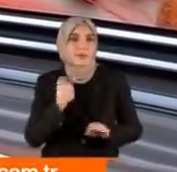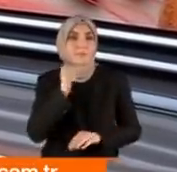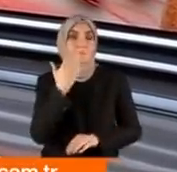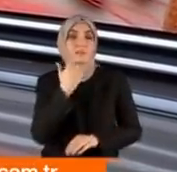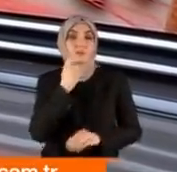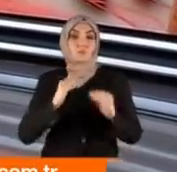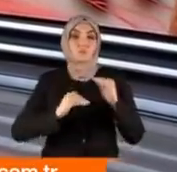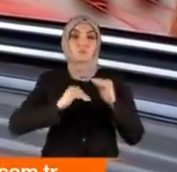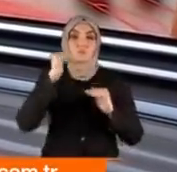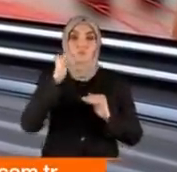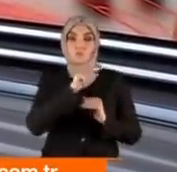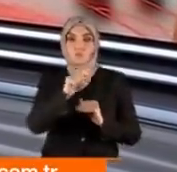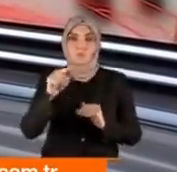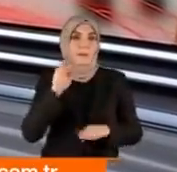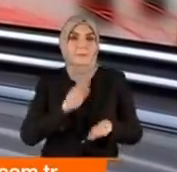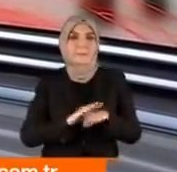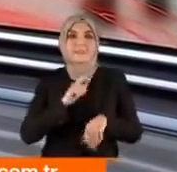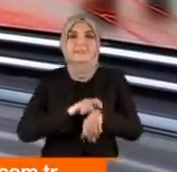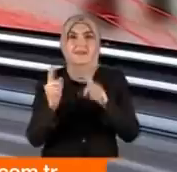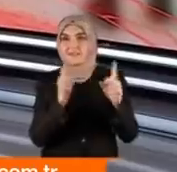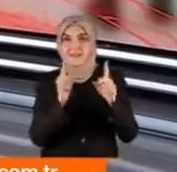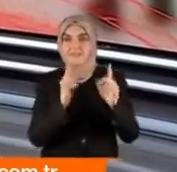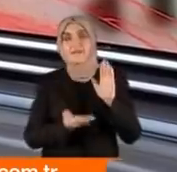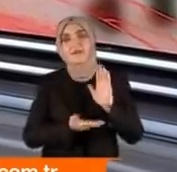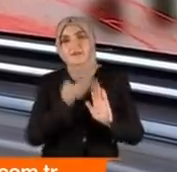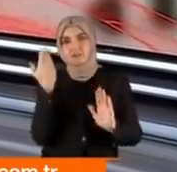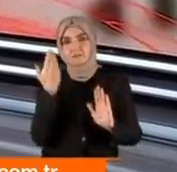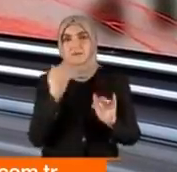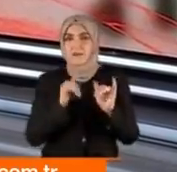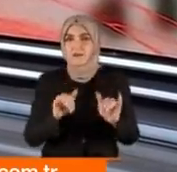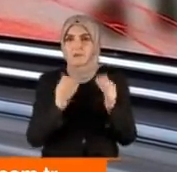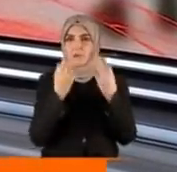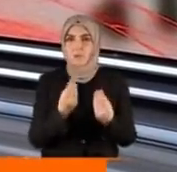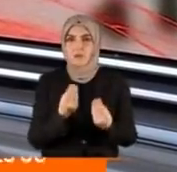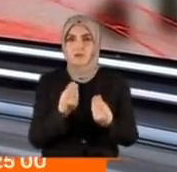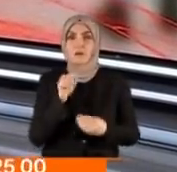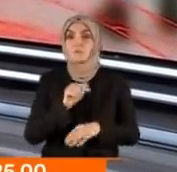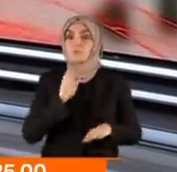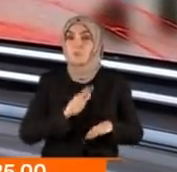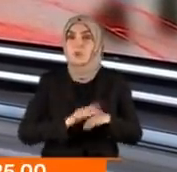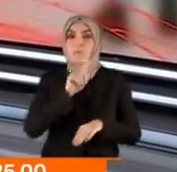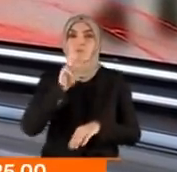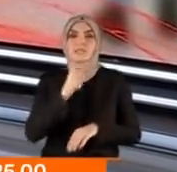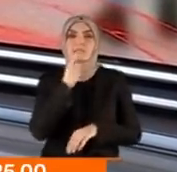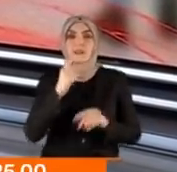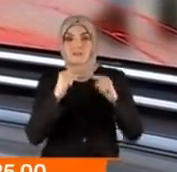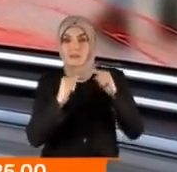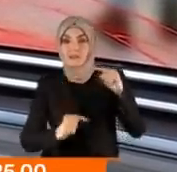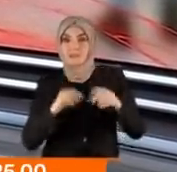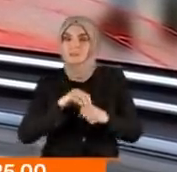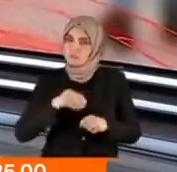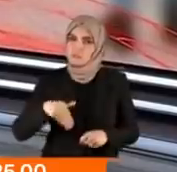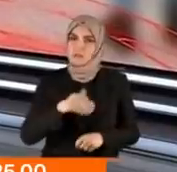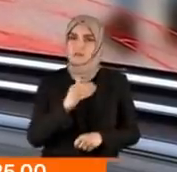yaş üstü büyüklerimize uygulanan saat kısıtlaması kaldırıldı. Aynı şekilde bu uygulama 18 yaş altındakiler için de geçerli.